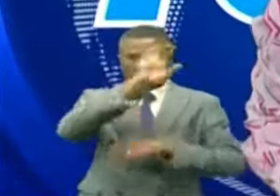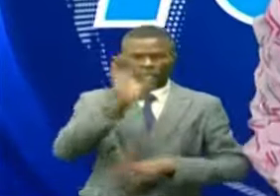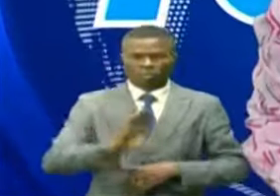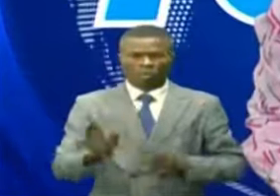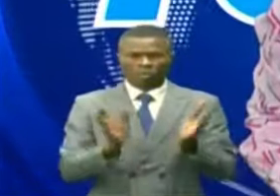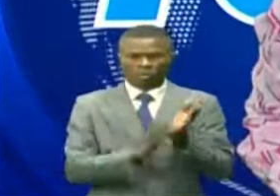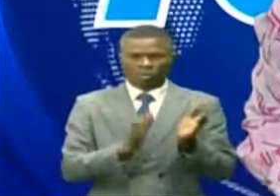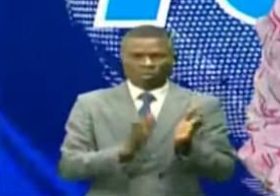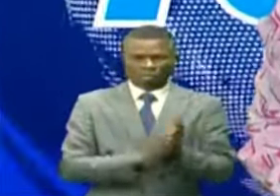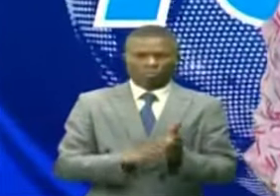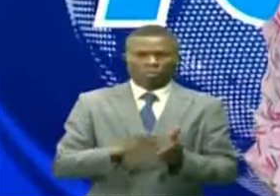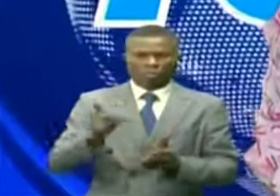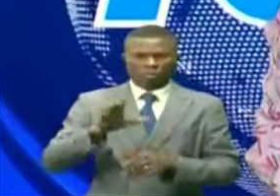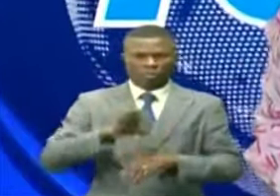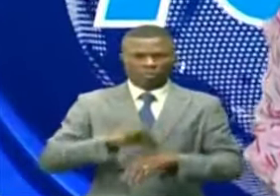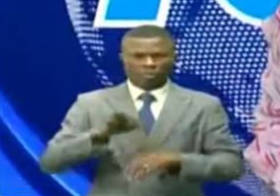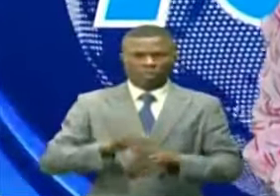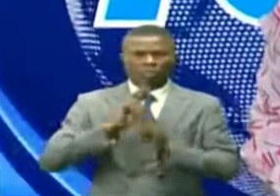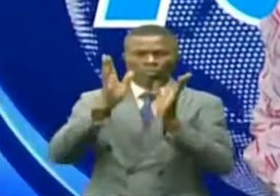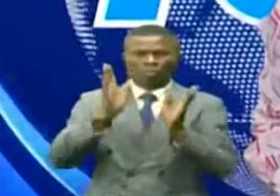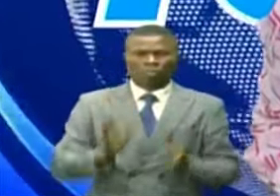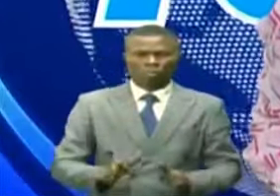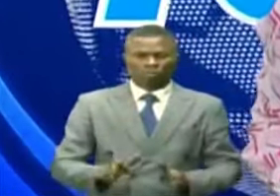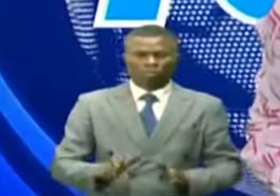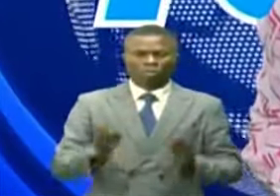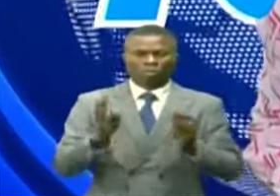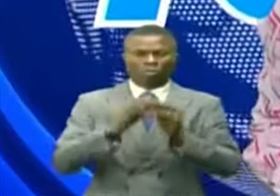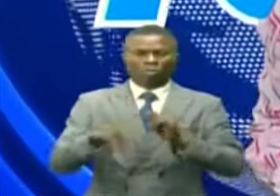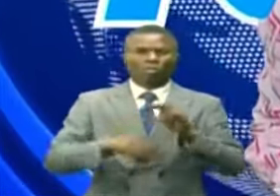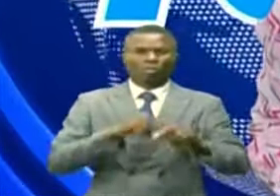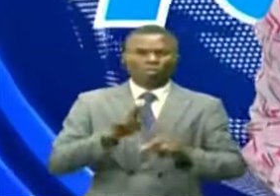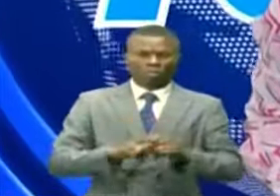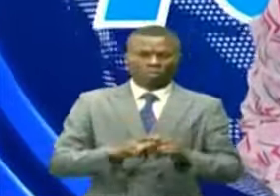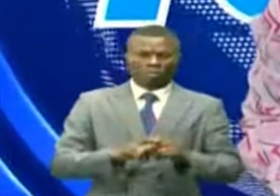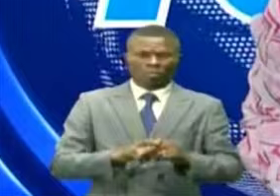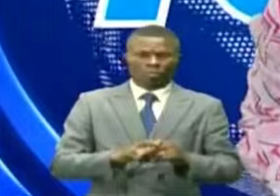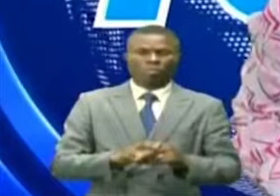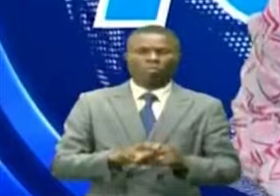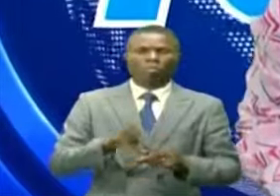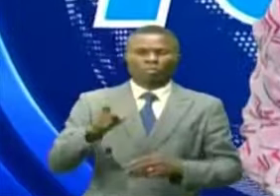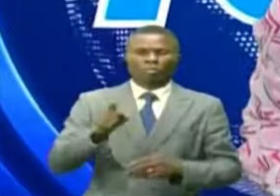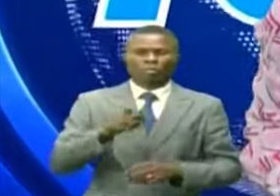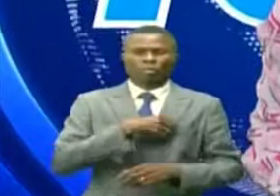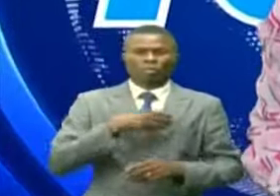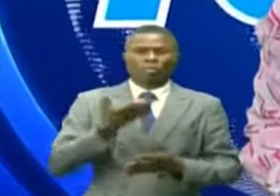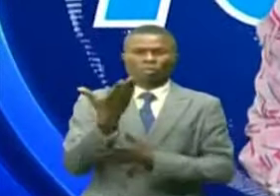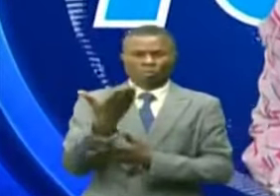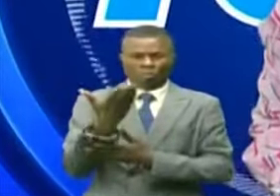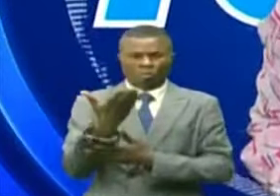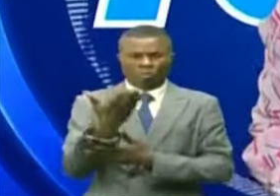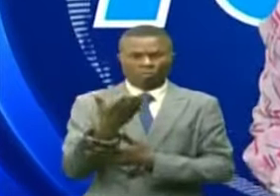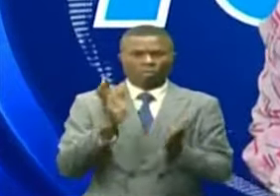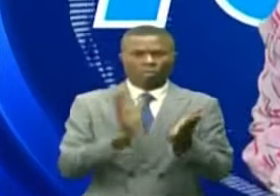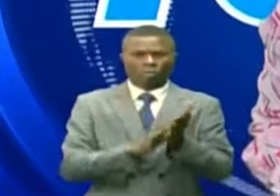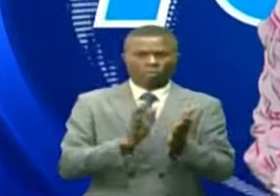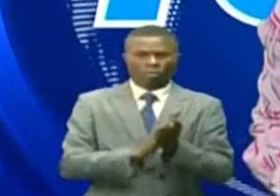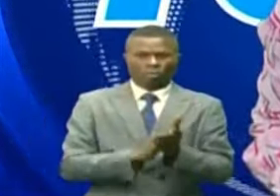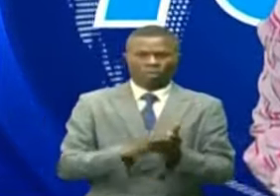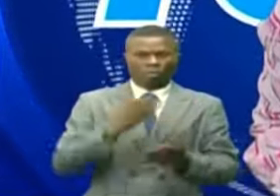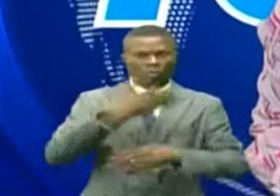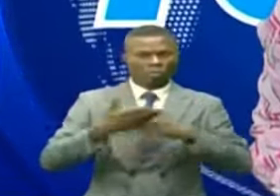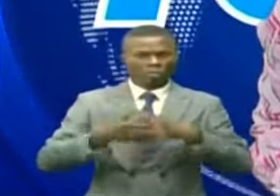réhabilité l'occasion pour le rapporteur de l'Assemblée nationale Colet chomba de plaider en faveur des écoles non